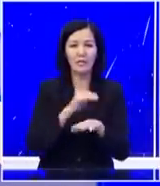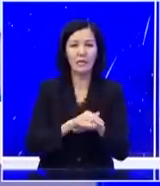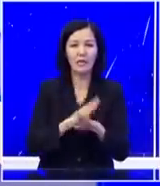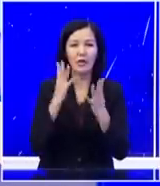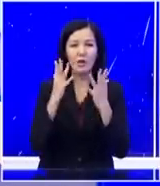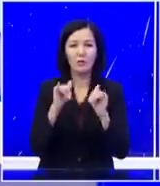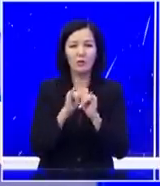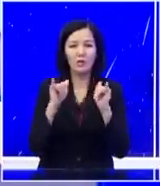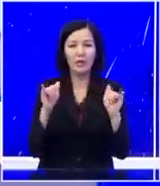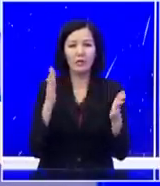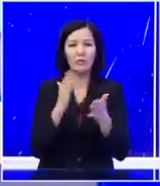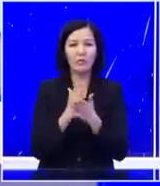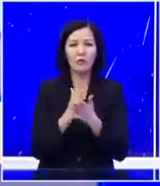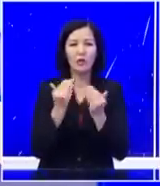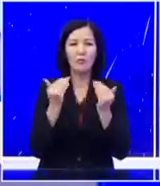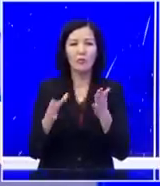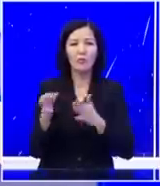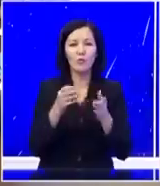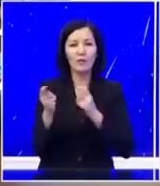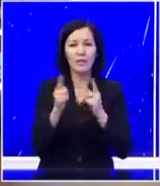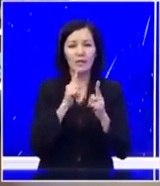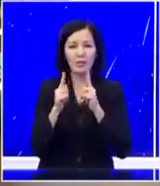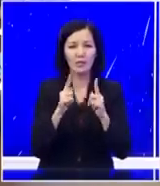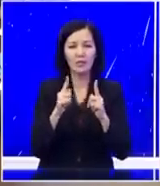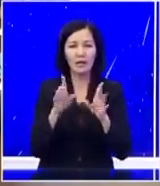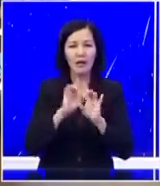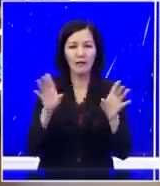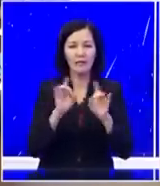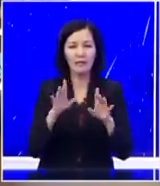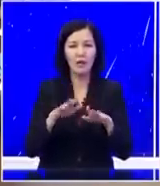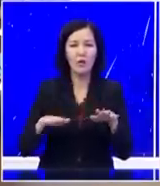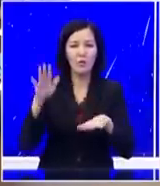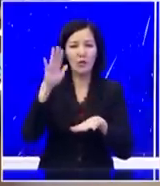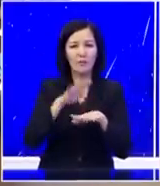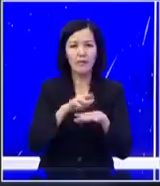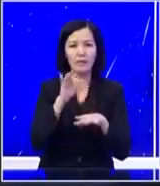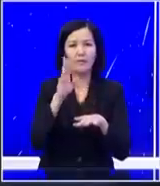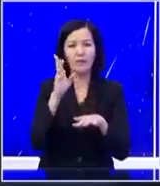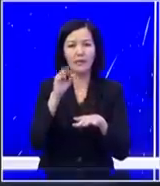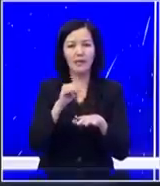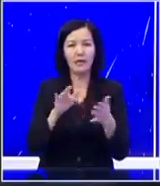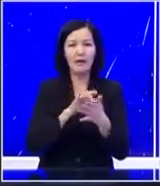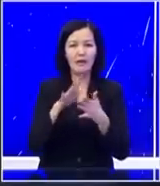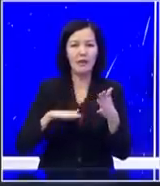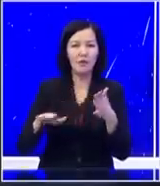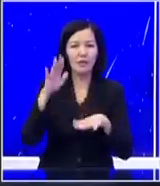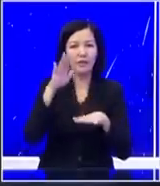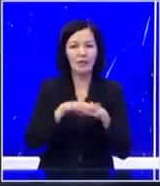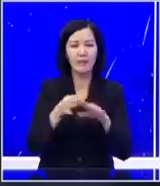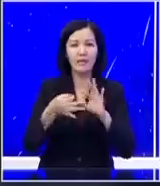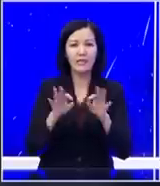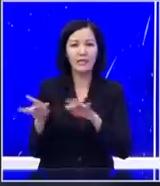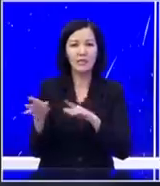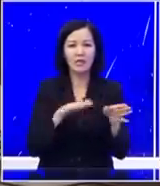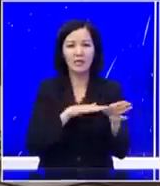санап артып отыр. Бұл туралы облыс әкімдігінде өткен жиында айтылды. Өңір басшысы Аманды Баталов аталған қала аудан әкімдеріне тиісті